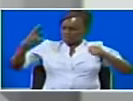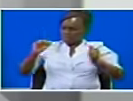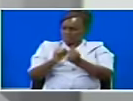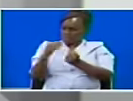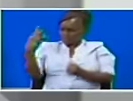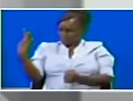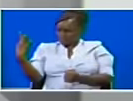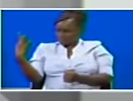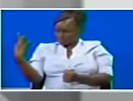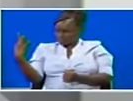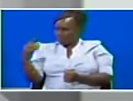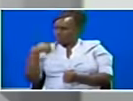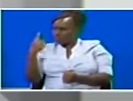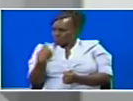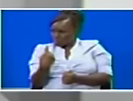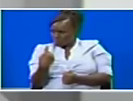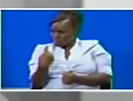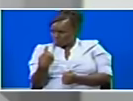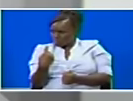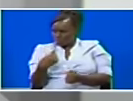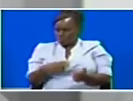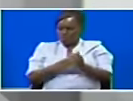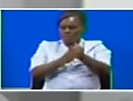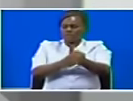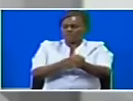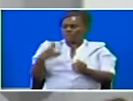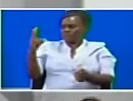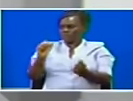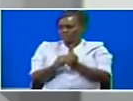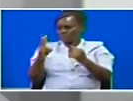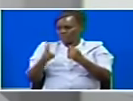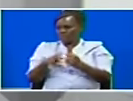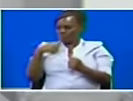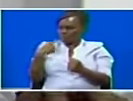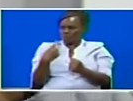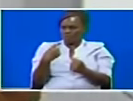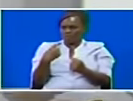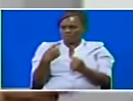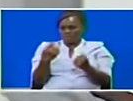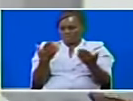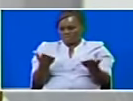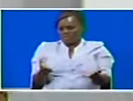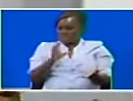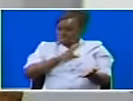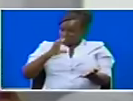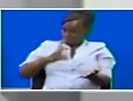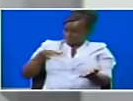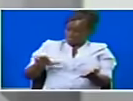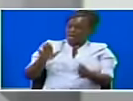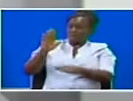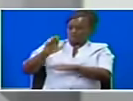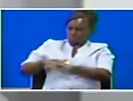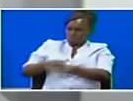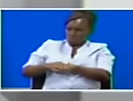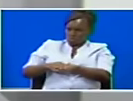2013 ni nani atakuwa na bendera, mwaka wa 2017 nani atakuwa. Kwa hivyo hiyo ikiwa kamati yenyewe ikiona ni vizuri,